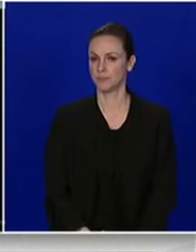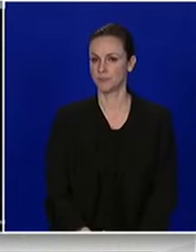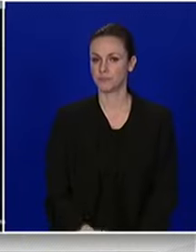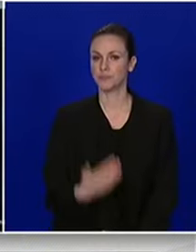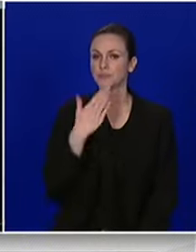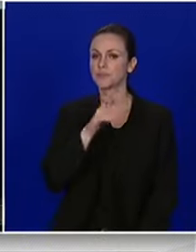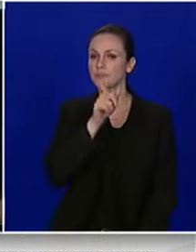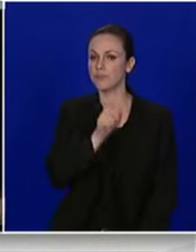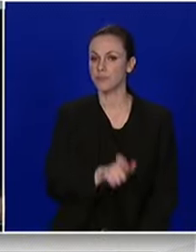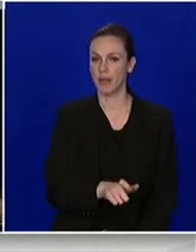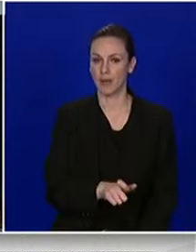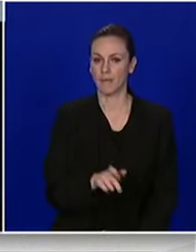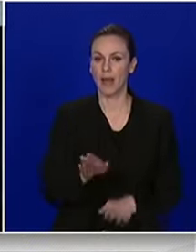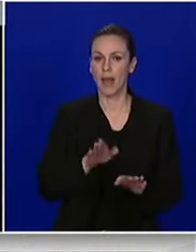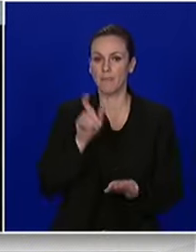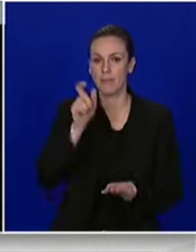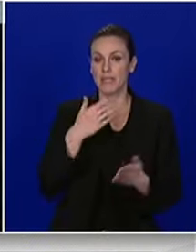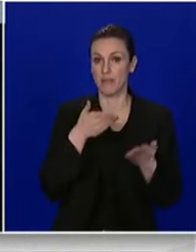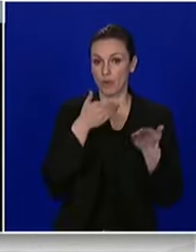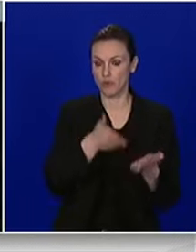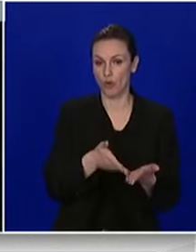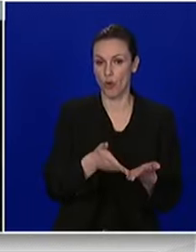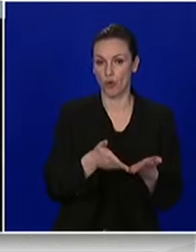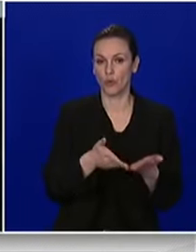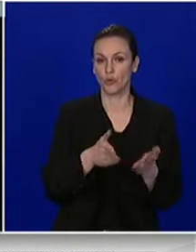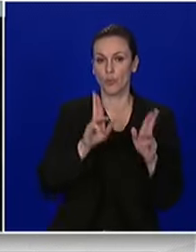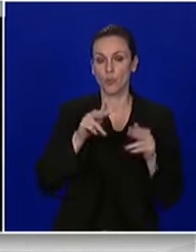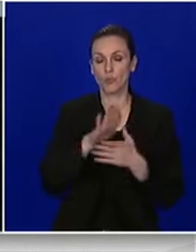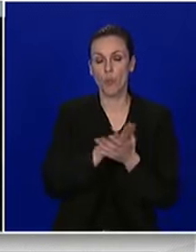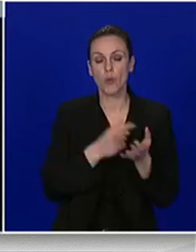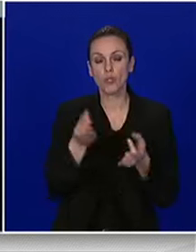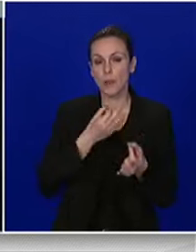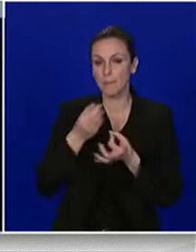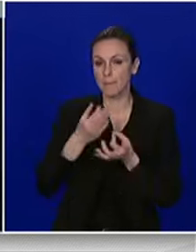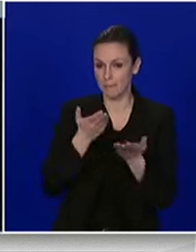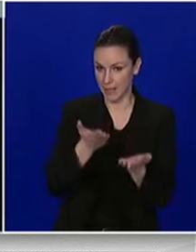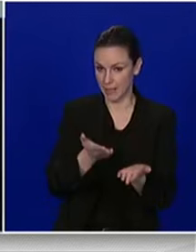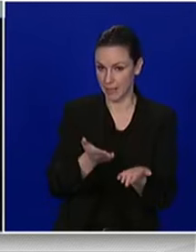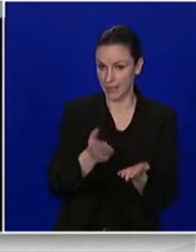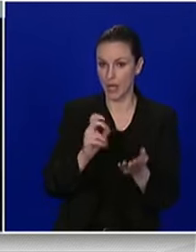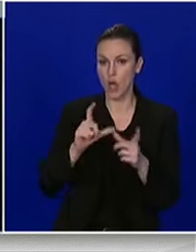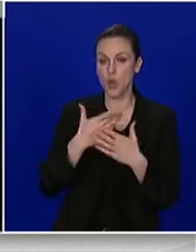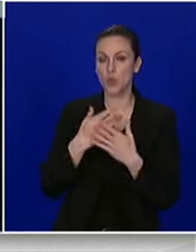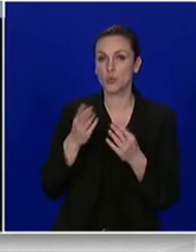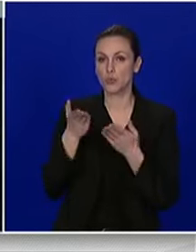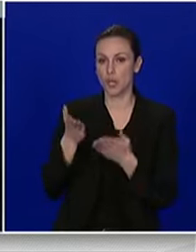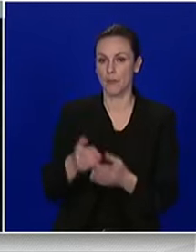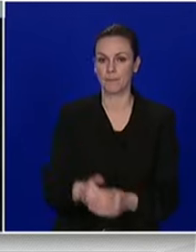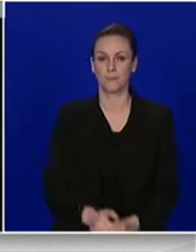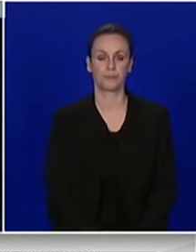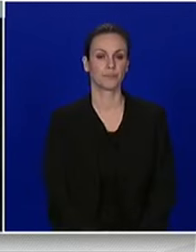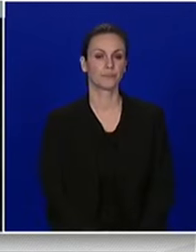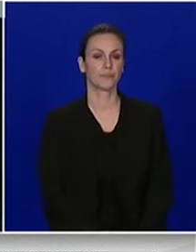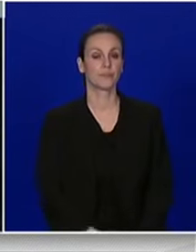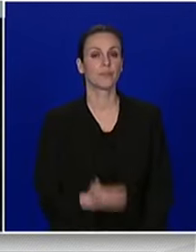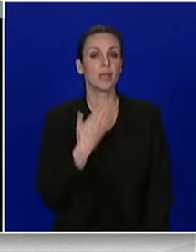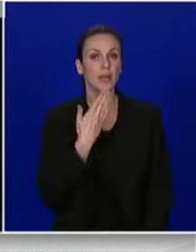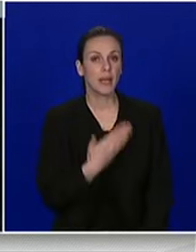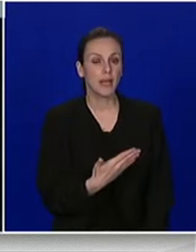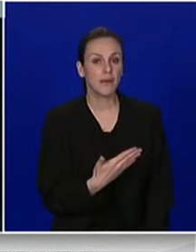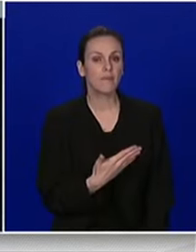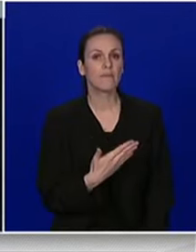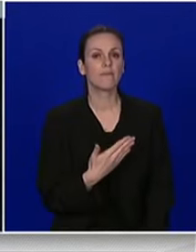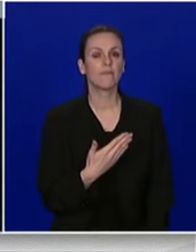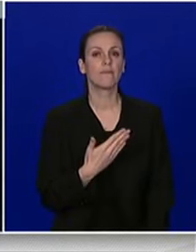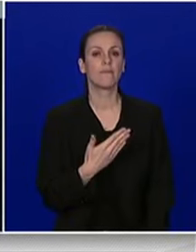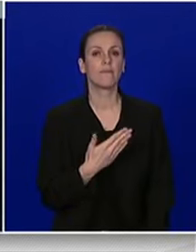Hvala ministre, izvolite, možemo krenuti s pitanjima. Ruža Ištuka. Hvala vam. Što se